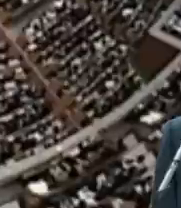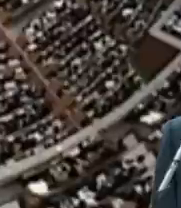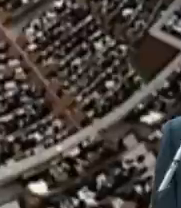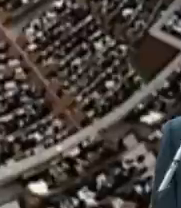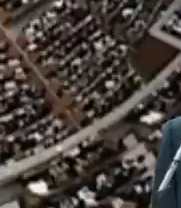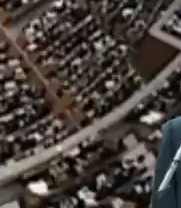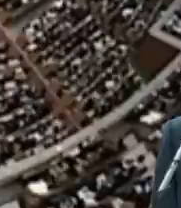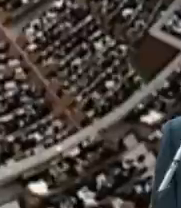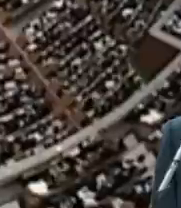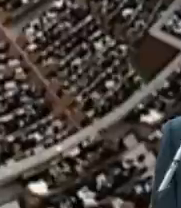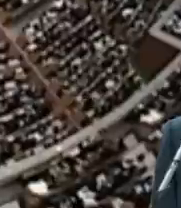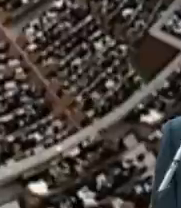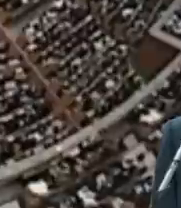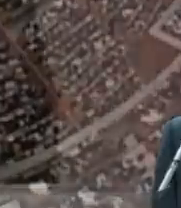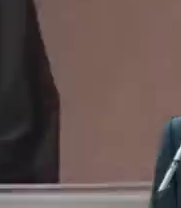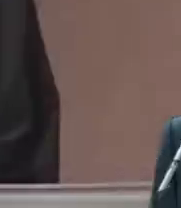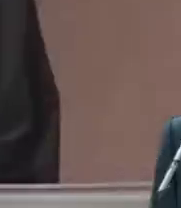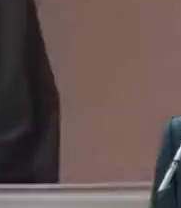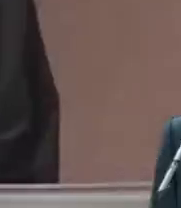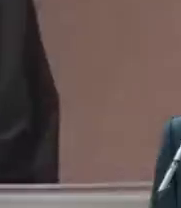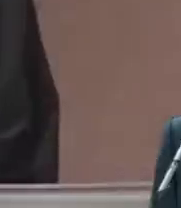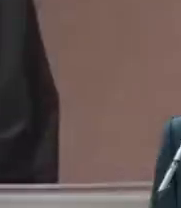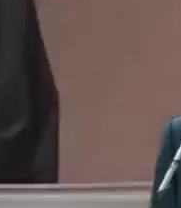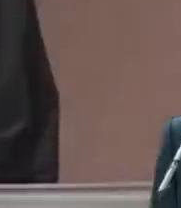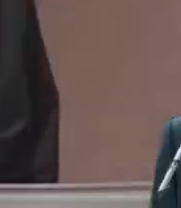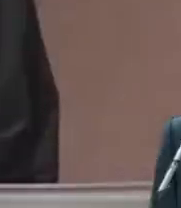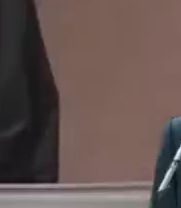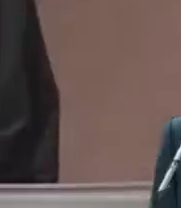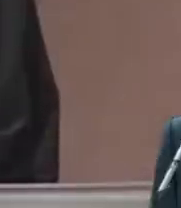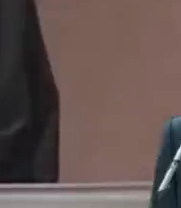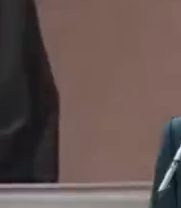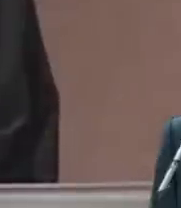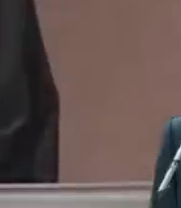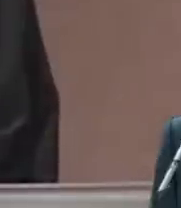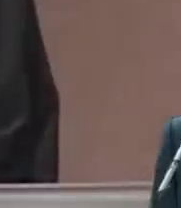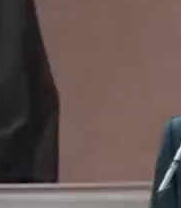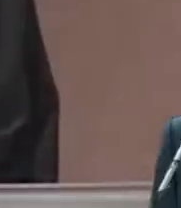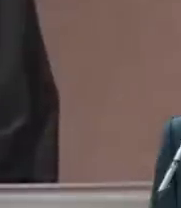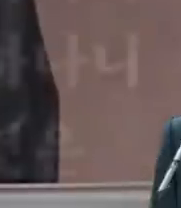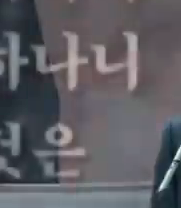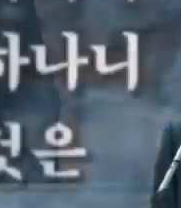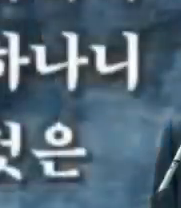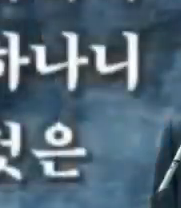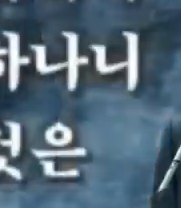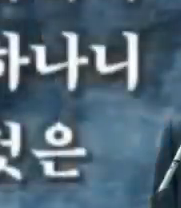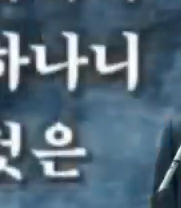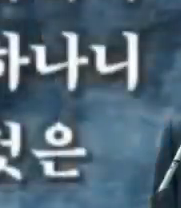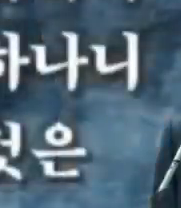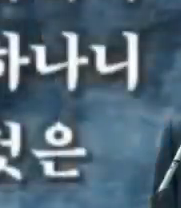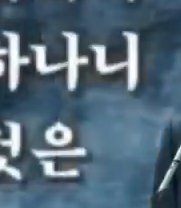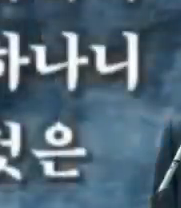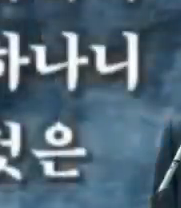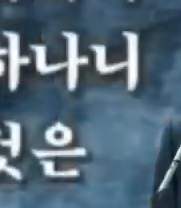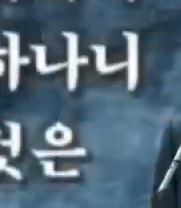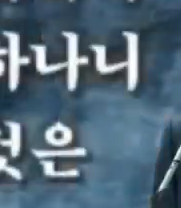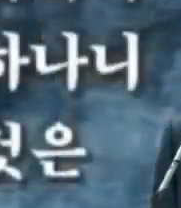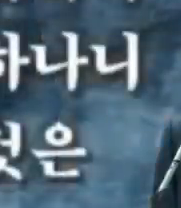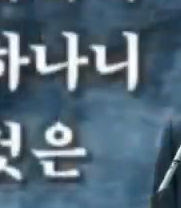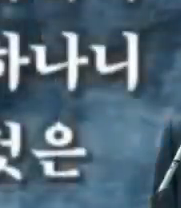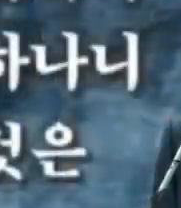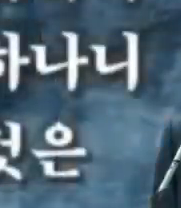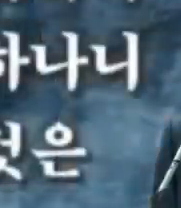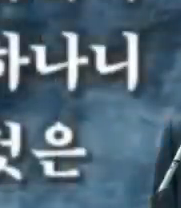이 시간을 내받으신 하나님의 말씀은 히브리서 9장 7절에서 12절과 22절